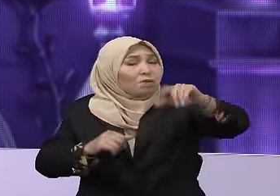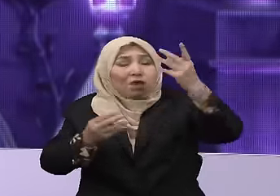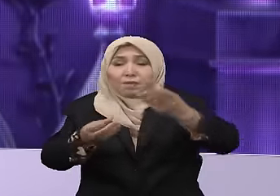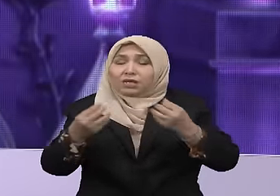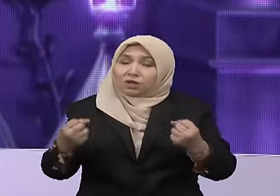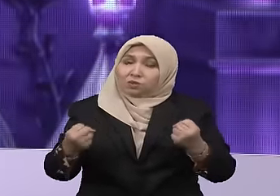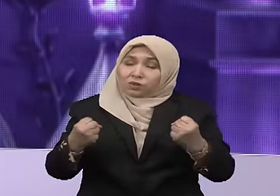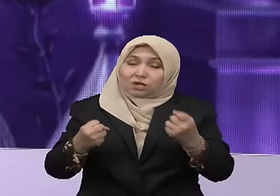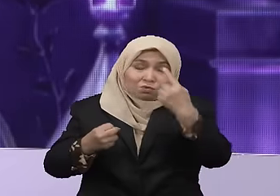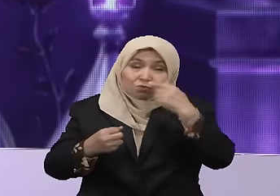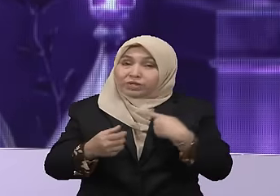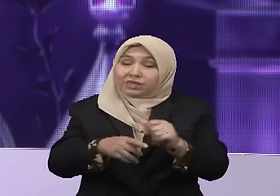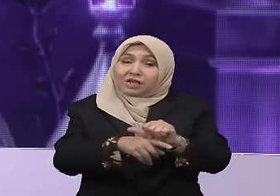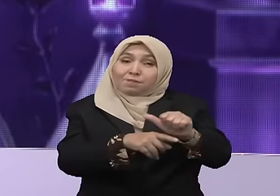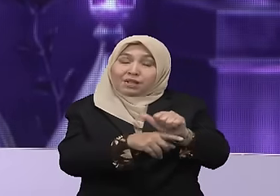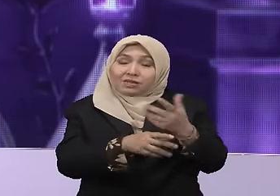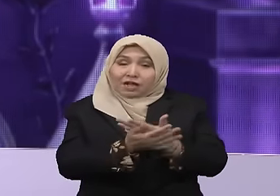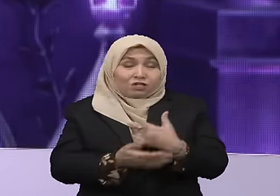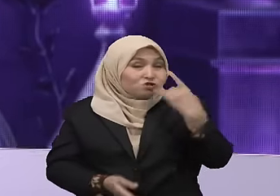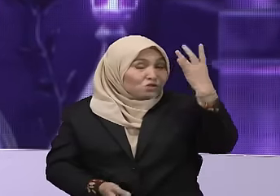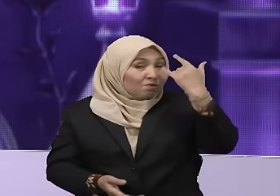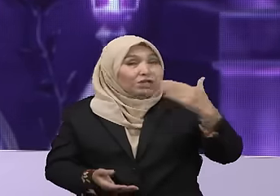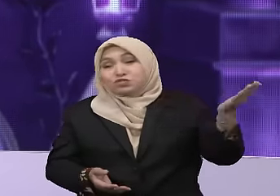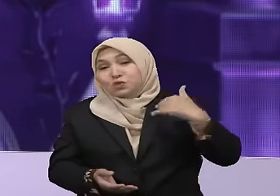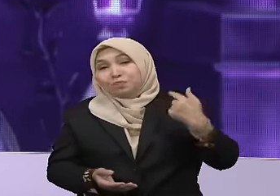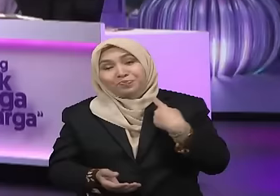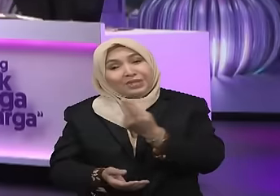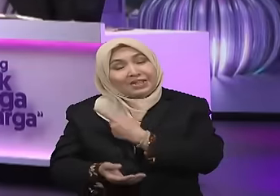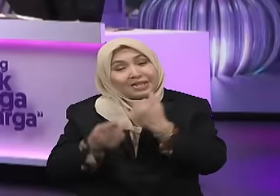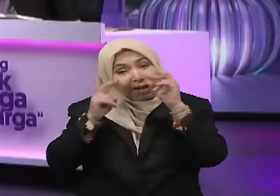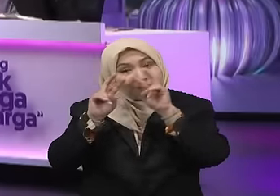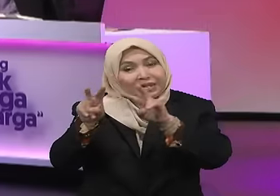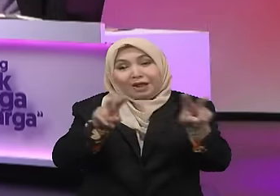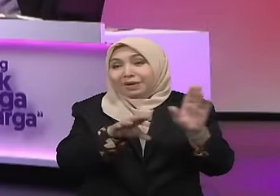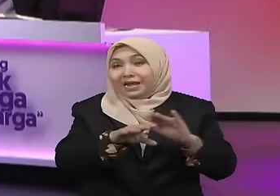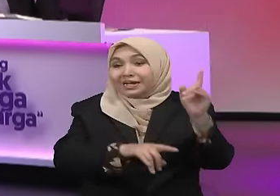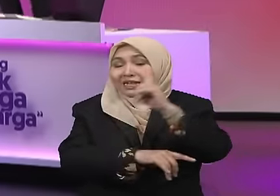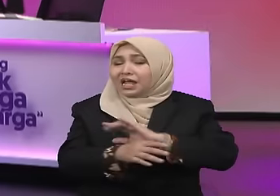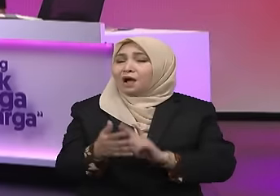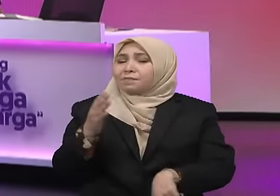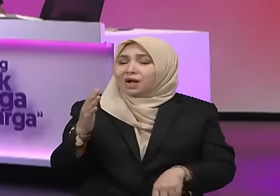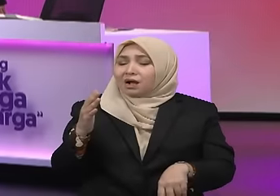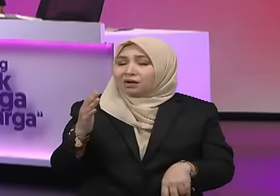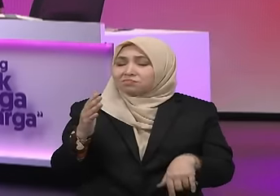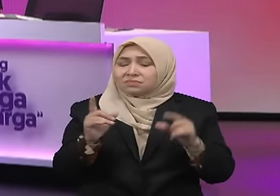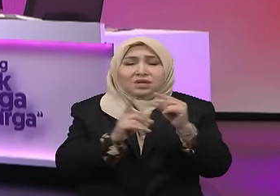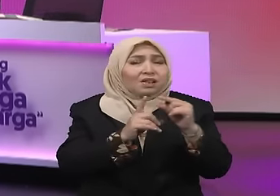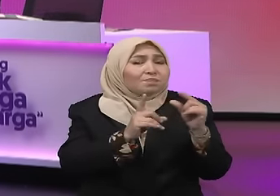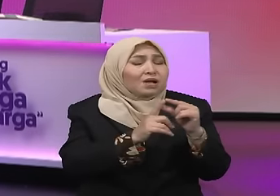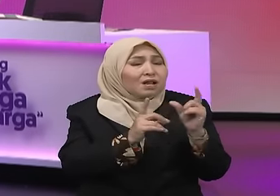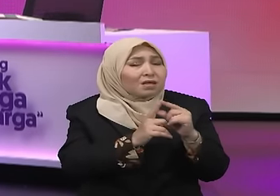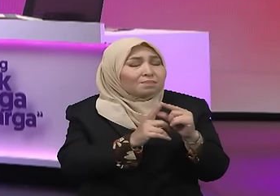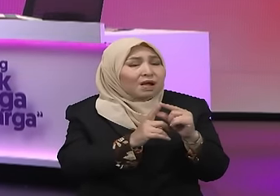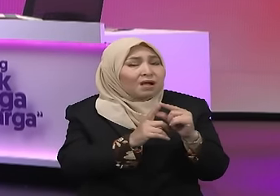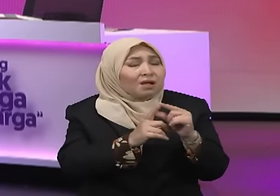kekuatan untuk kita amalkan insya-Allah taala. Ayuh kita nak melihat pada hari ini apakah kalimah-kalimah